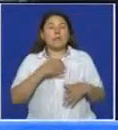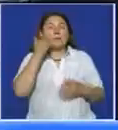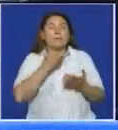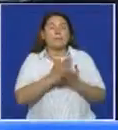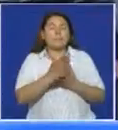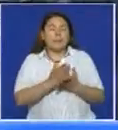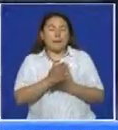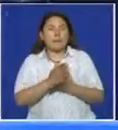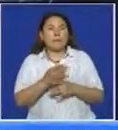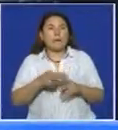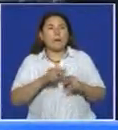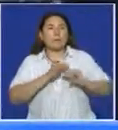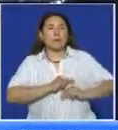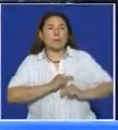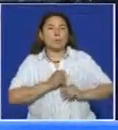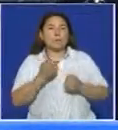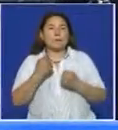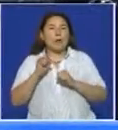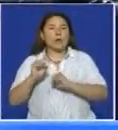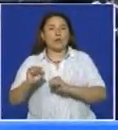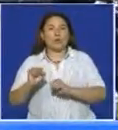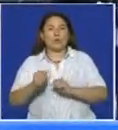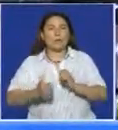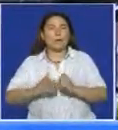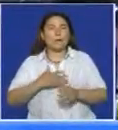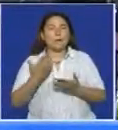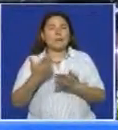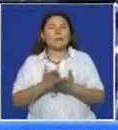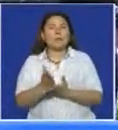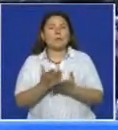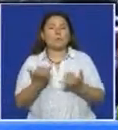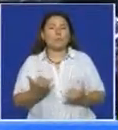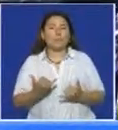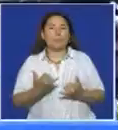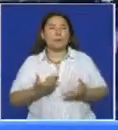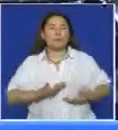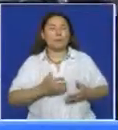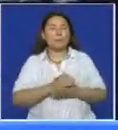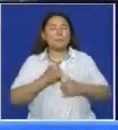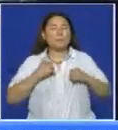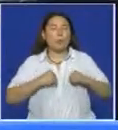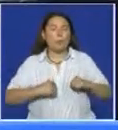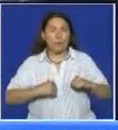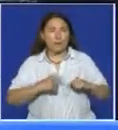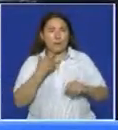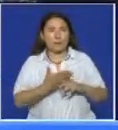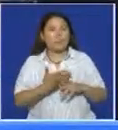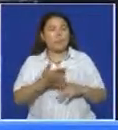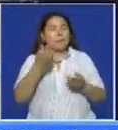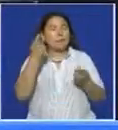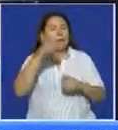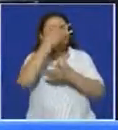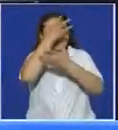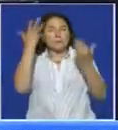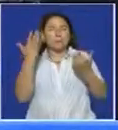ветеранам тыла за их труд отвагу и самоотверженность это их заслуга что мы сегодня живем в мире и согласии в процветании мы никогда не забудем